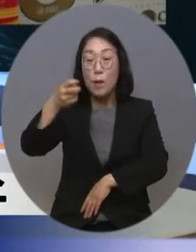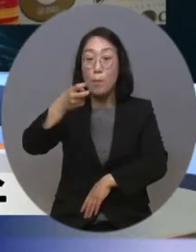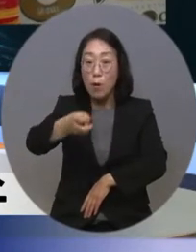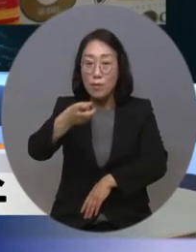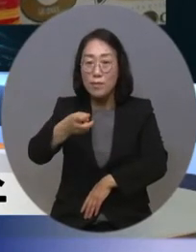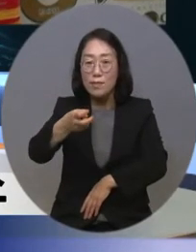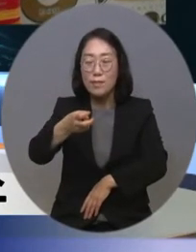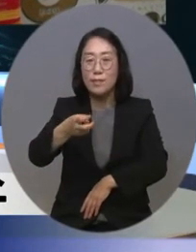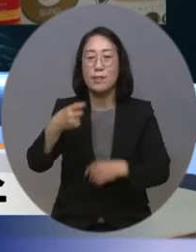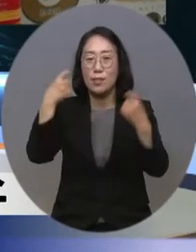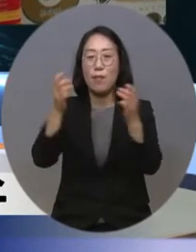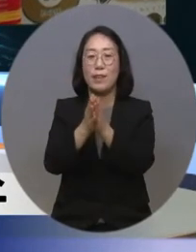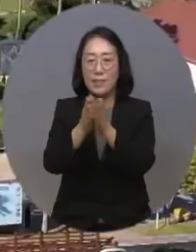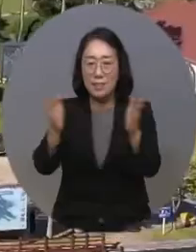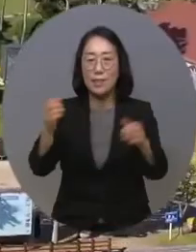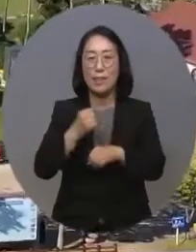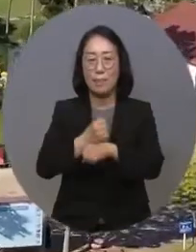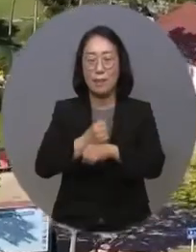기자가 전합니다.